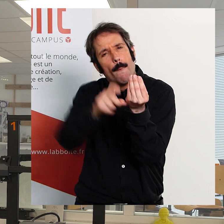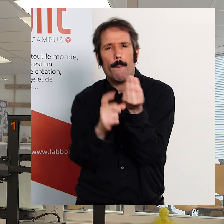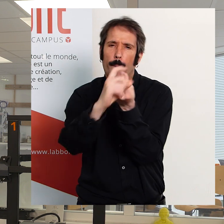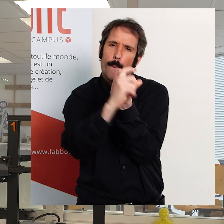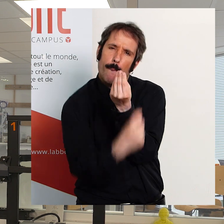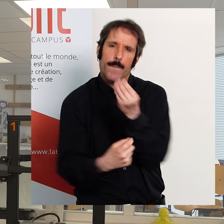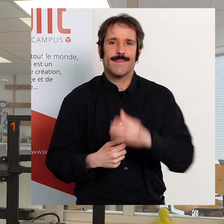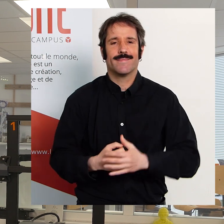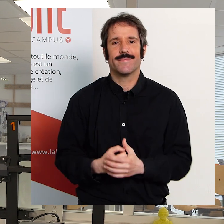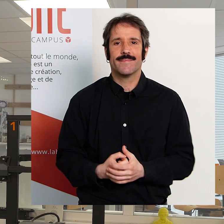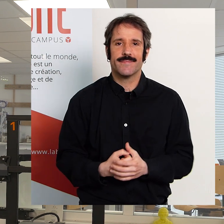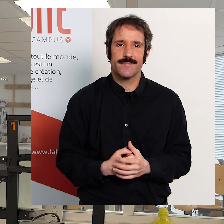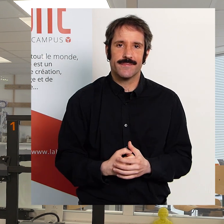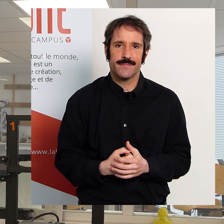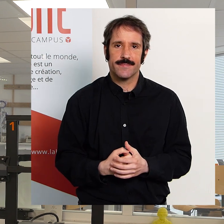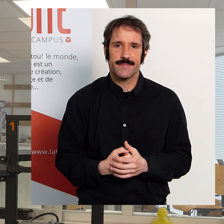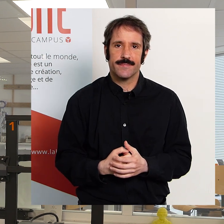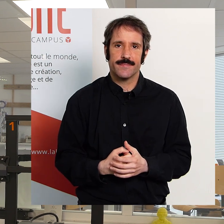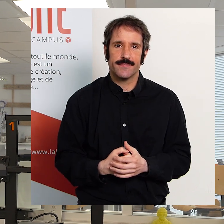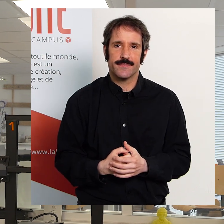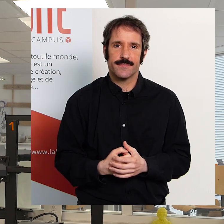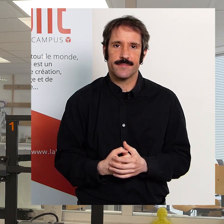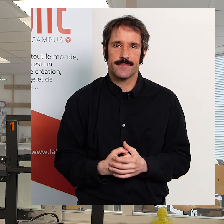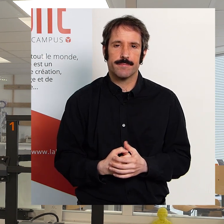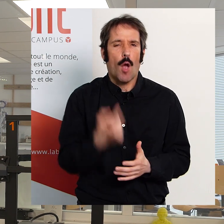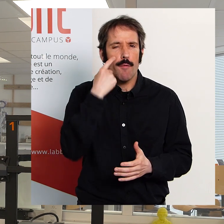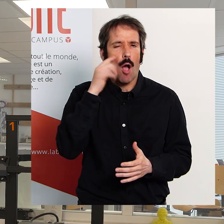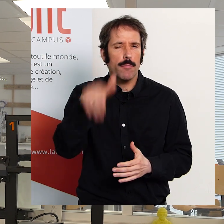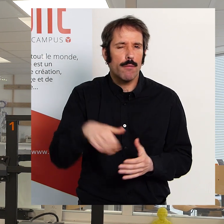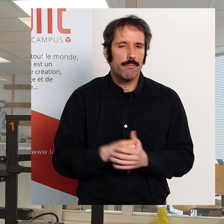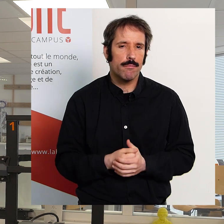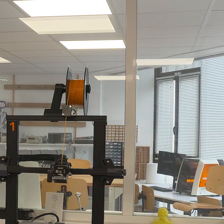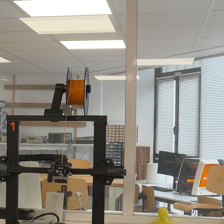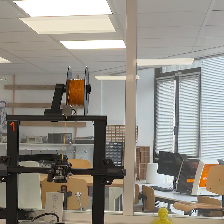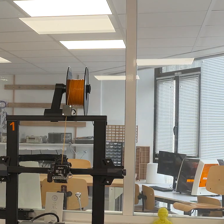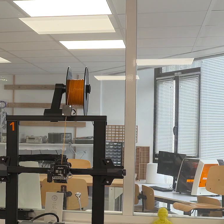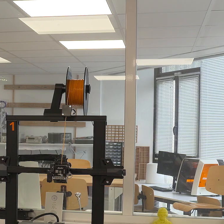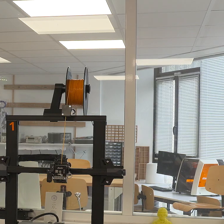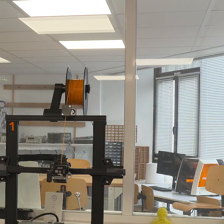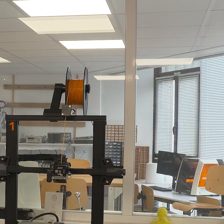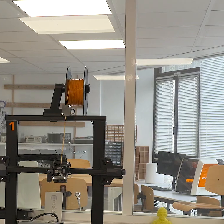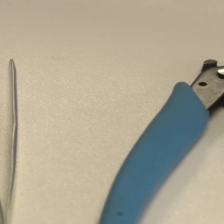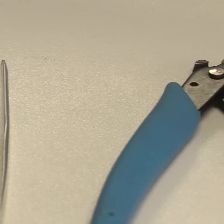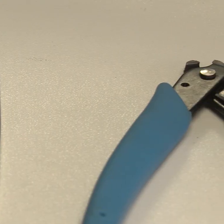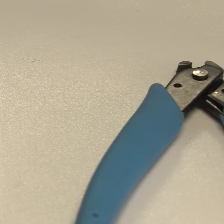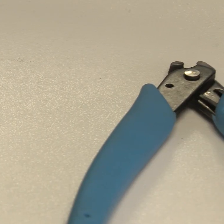va venir enlever les petites aspérités au niveau de la bordure en fin d'impression. On verra ça ensemble.